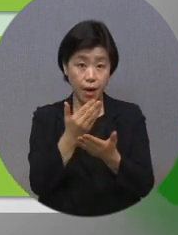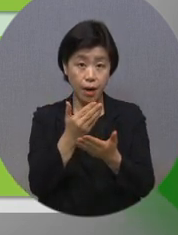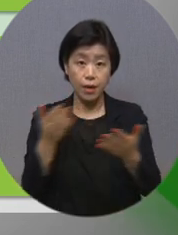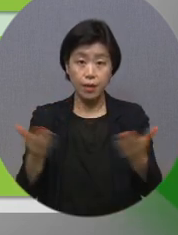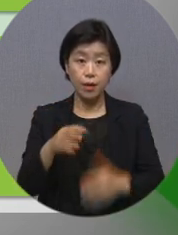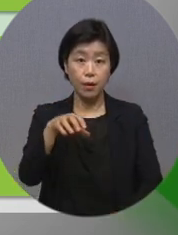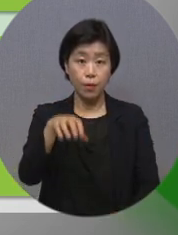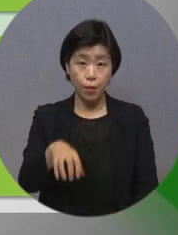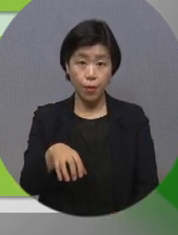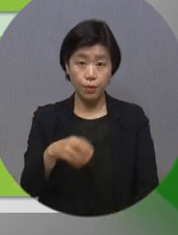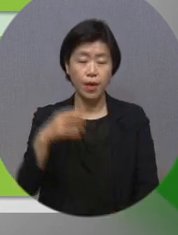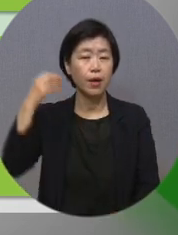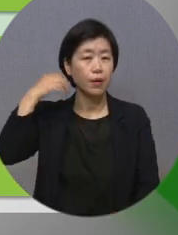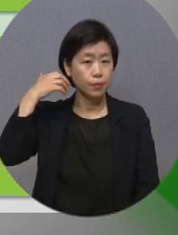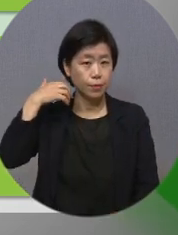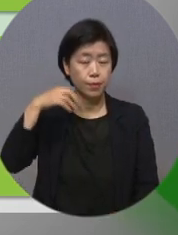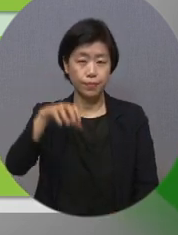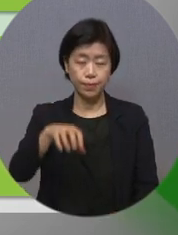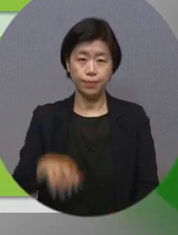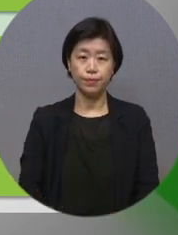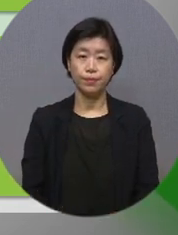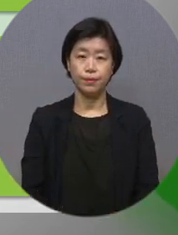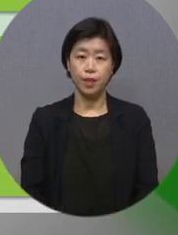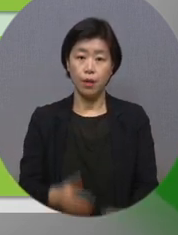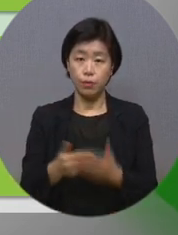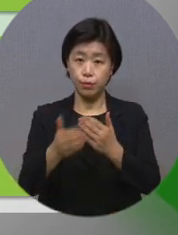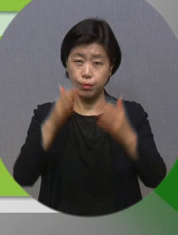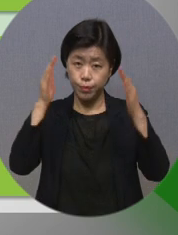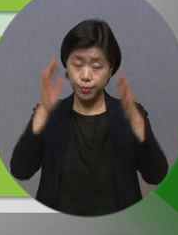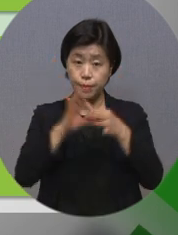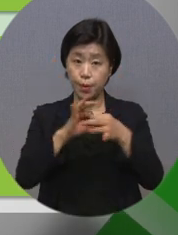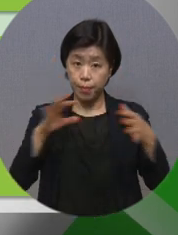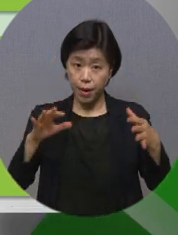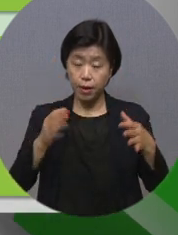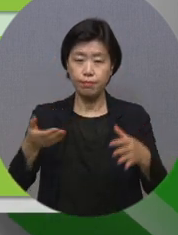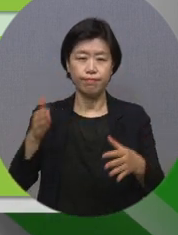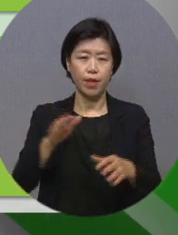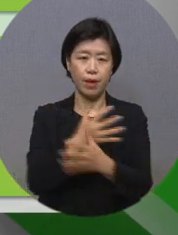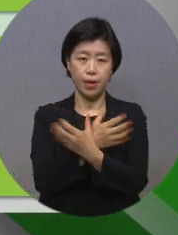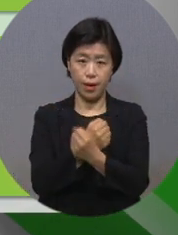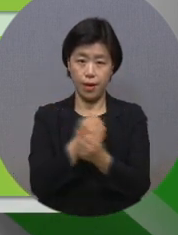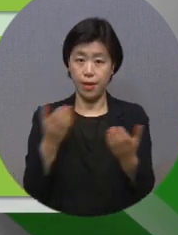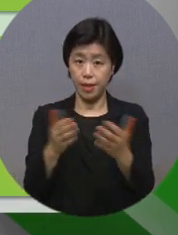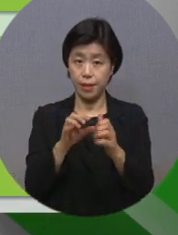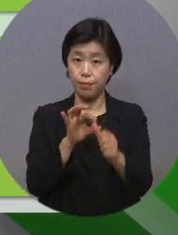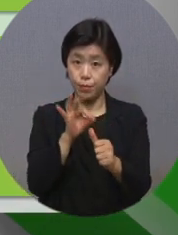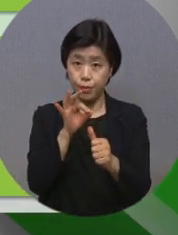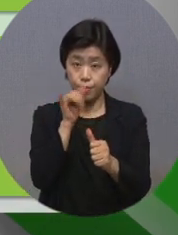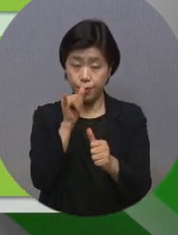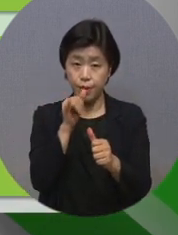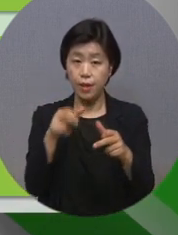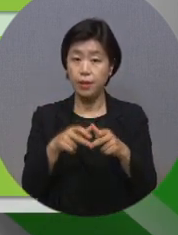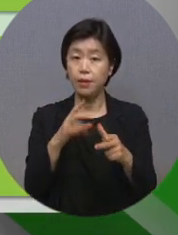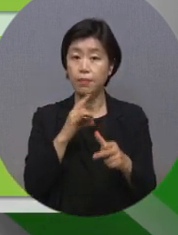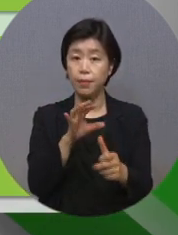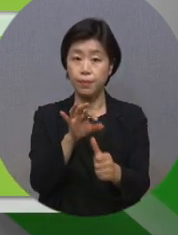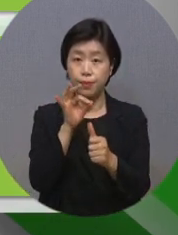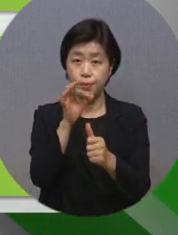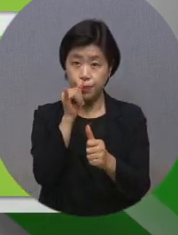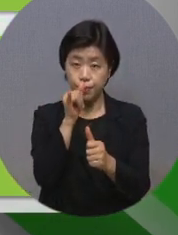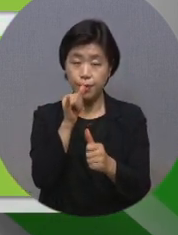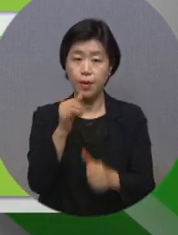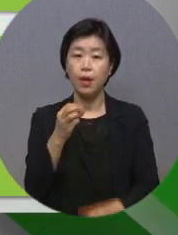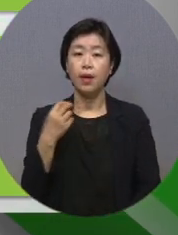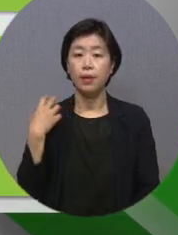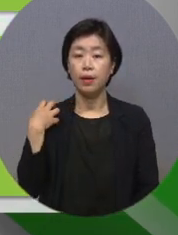서울특별시 영등포구입니다. 경력과 학력은 무관하며 계약직을 채용합니다. 장애인만 채용하며 담당